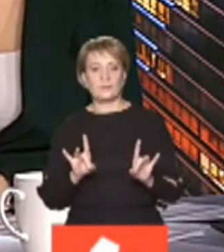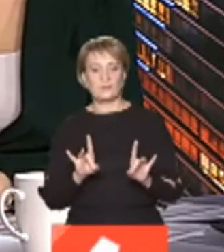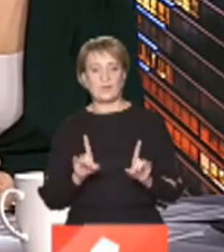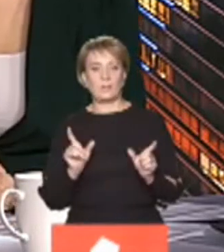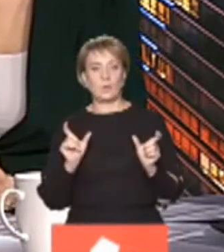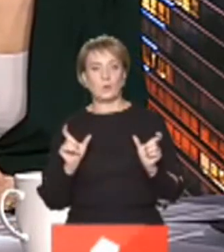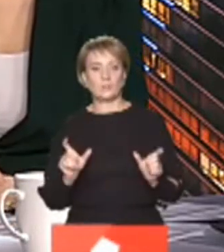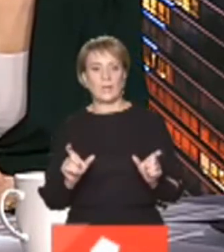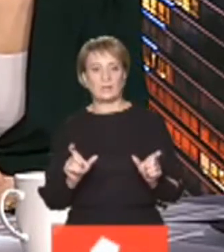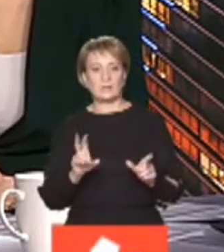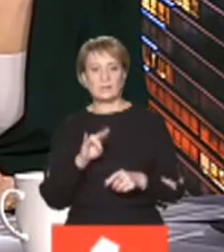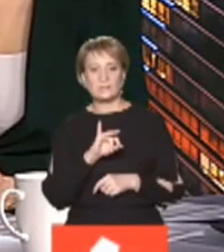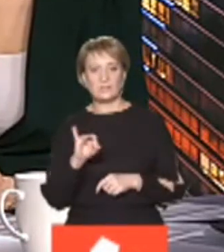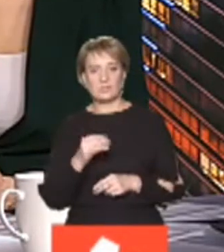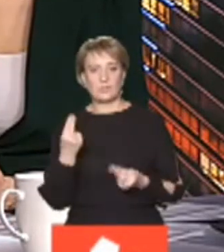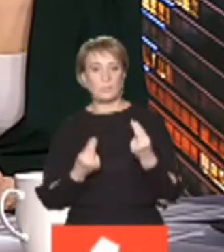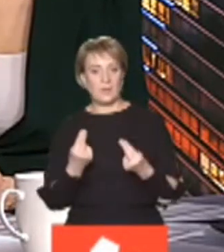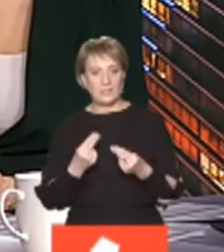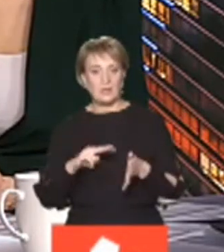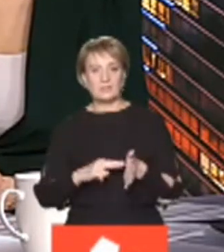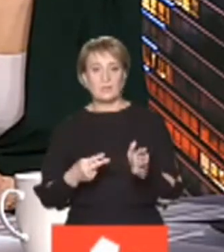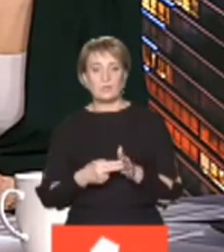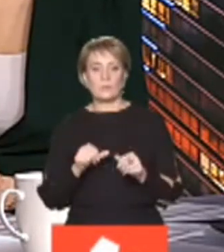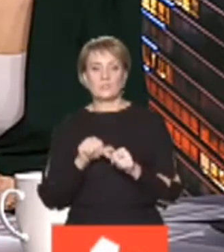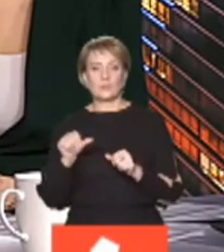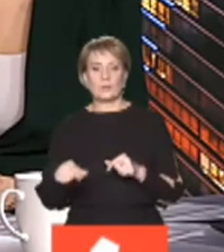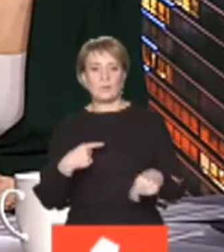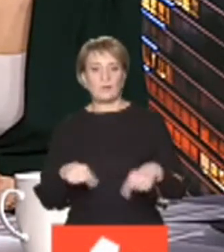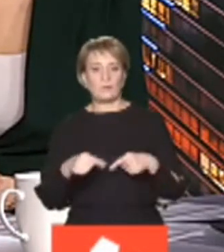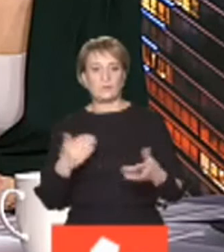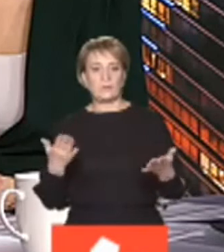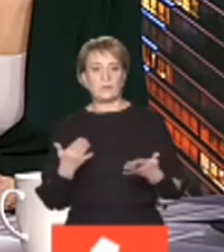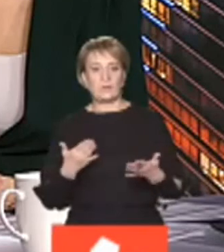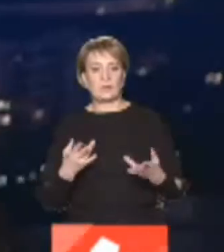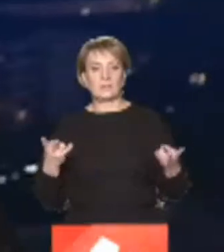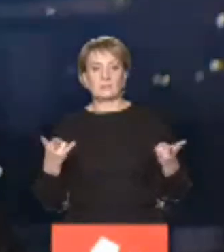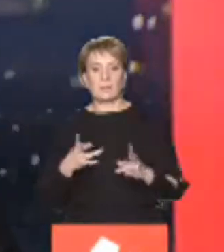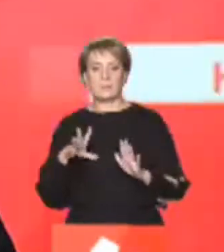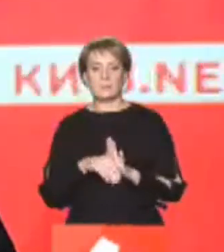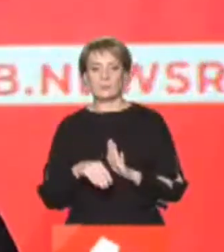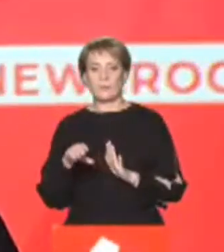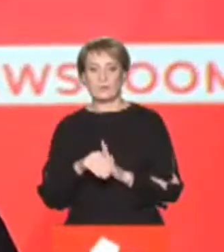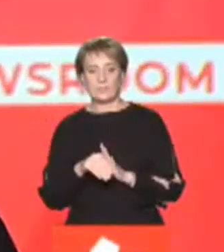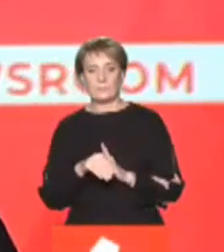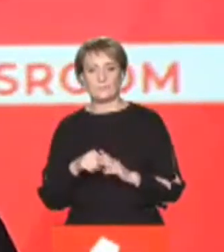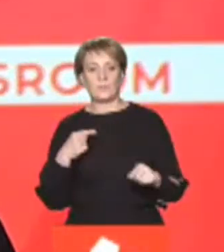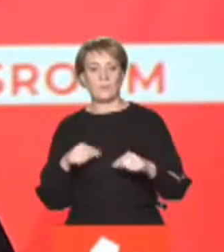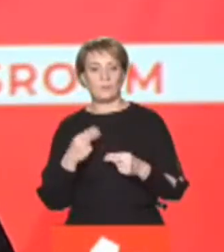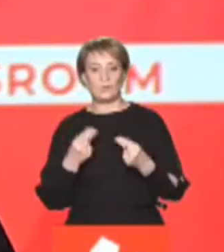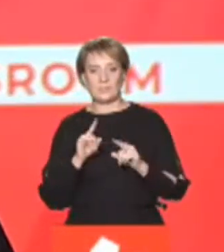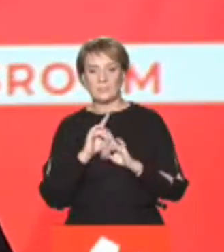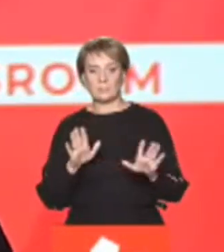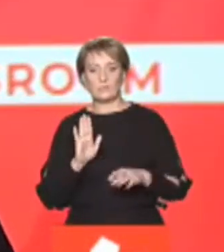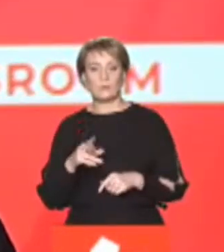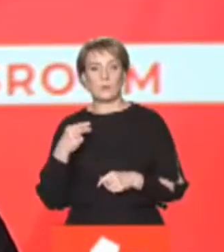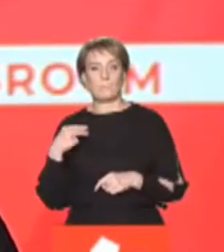в січні. Там якісь ігри заплановані, от, зокрема футбольні, які доведеться скасувати. У січні і футбольних ігор, скоріше за все, не буде. Буде